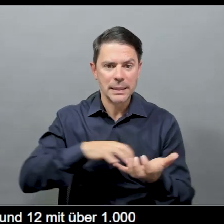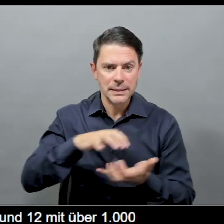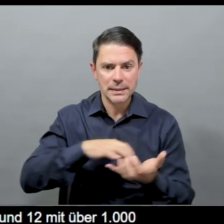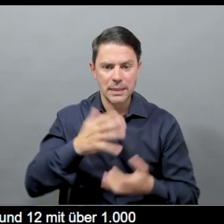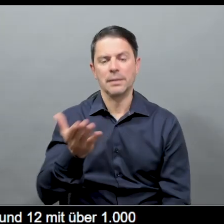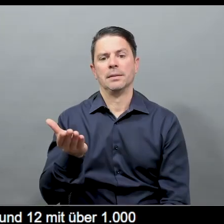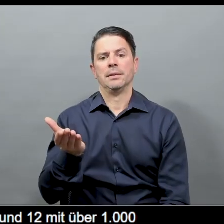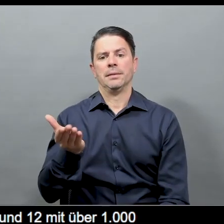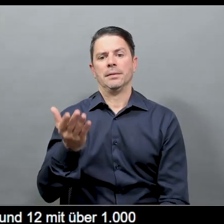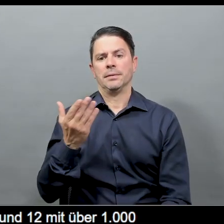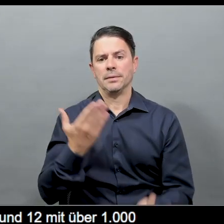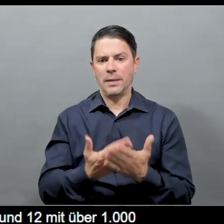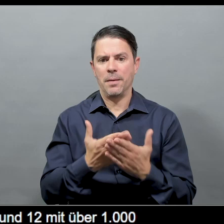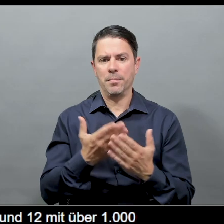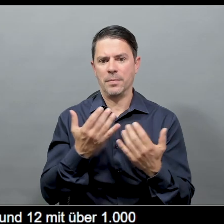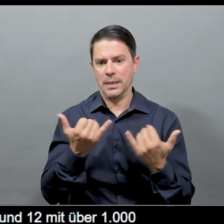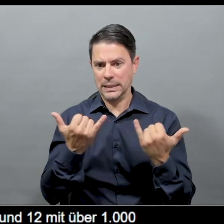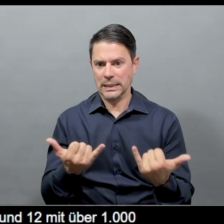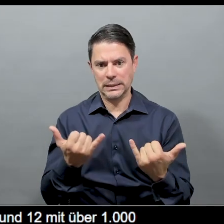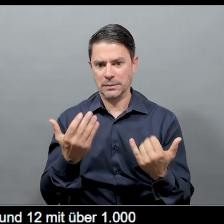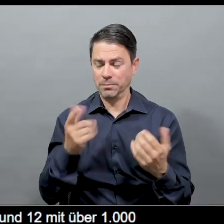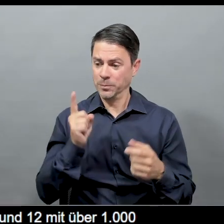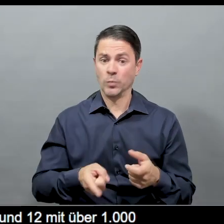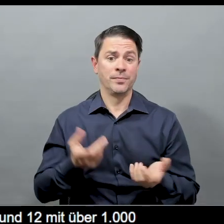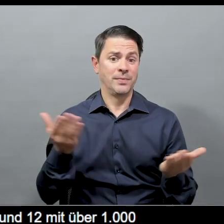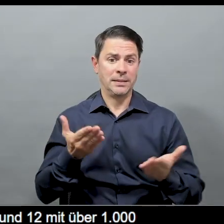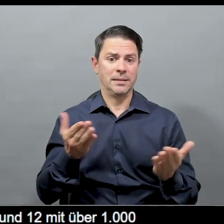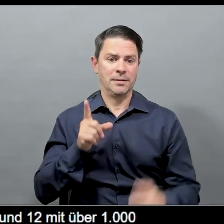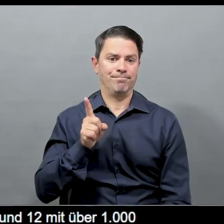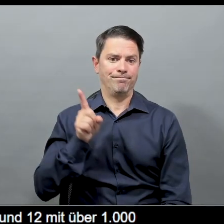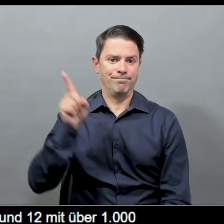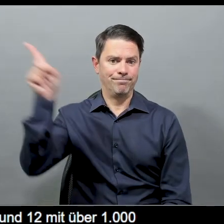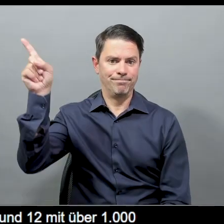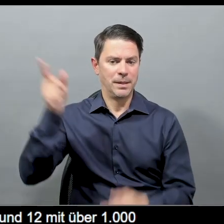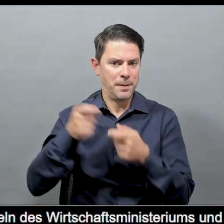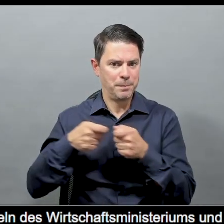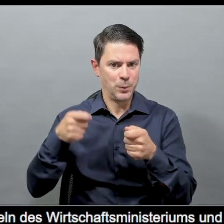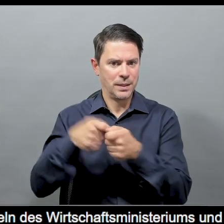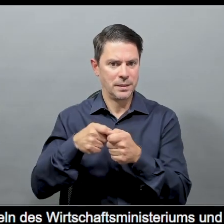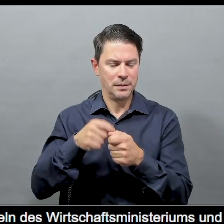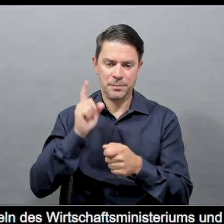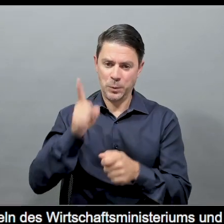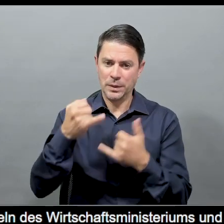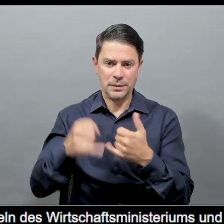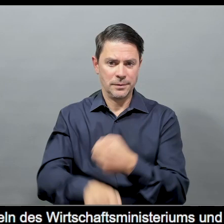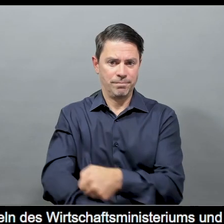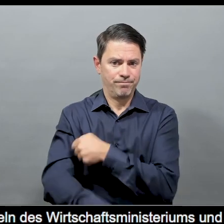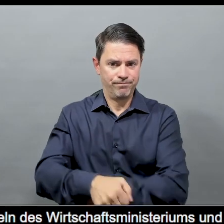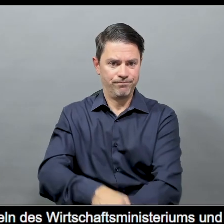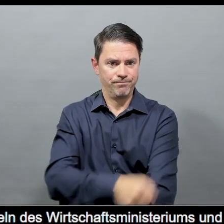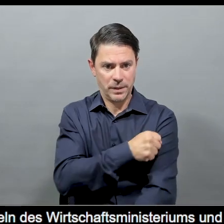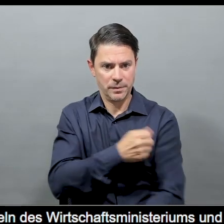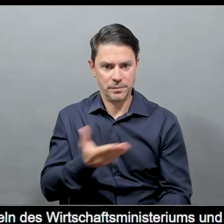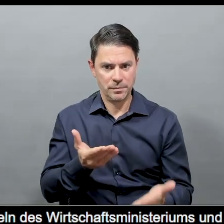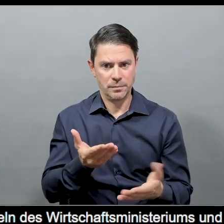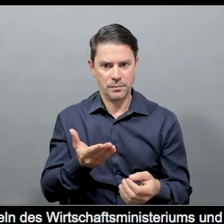ein kraftvolles Handeln des Bundes notwendig. Und dann idealerweise schnell und nicht so wie jetzt bei der Entlastung der Studierenden. Auch